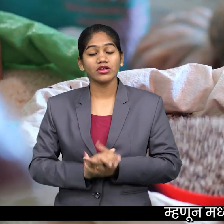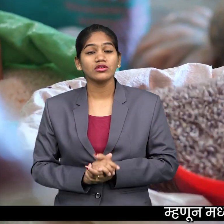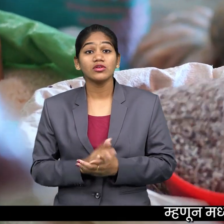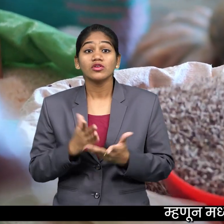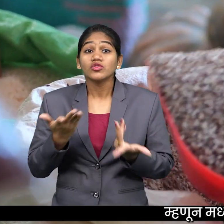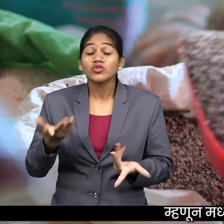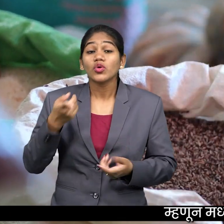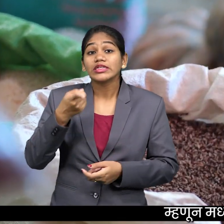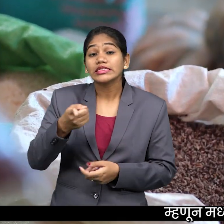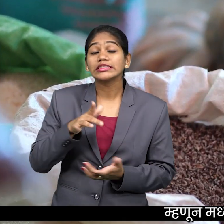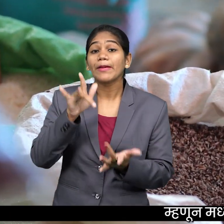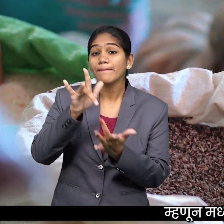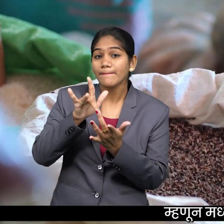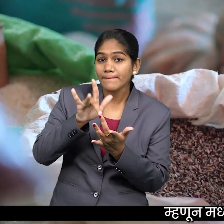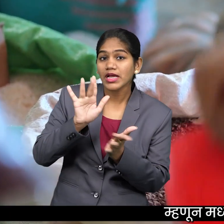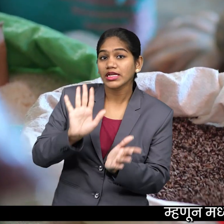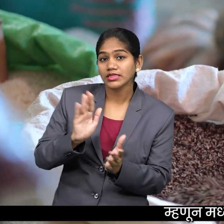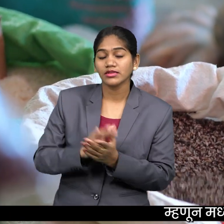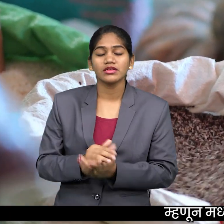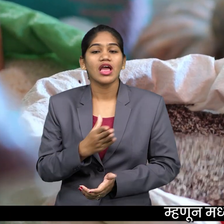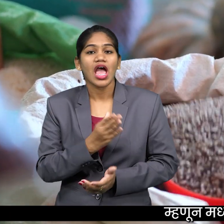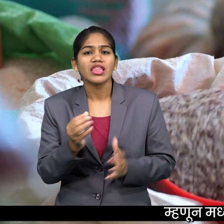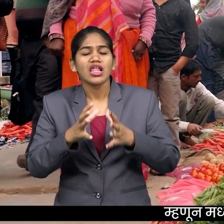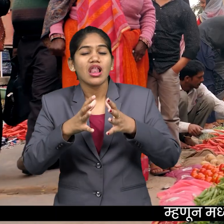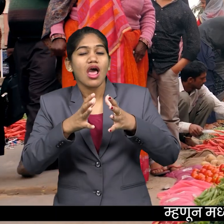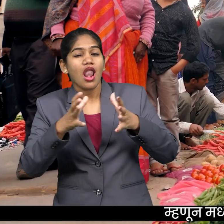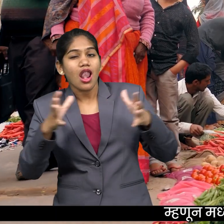म्हणून मध्यम आणि मोठे शेतकरी